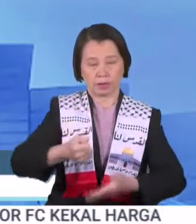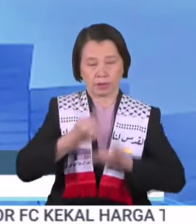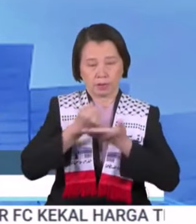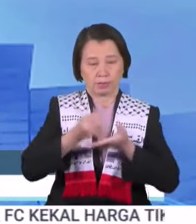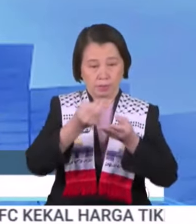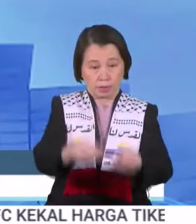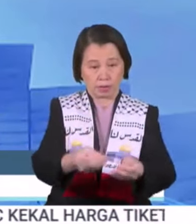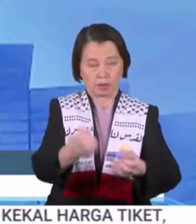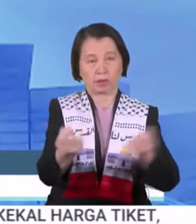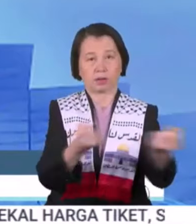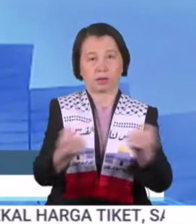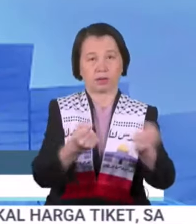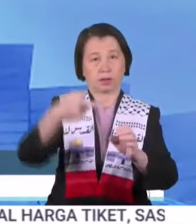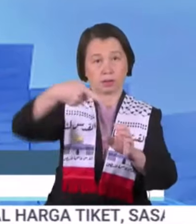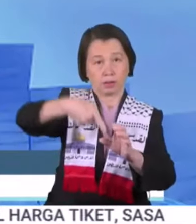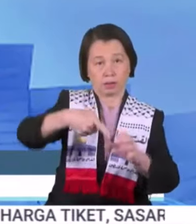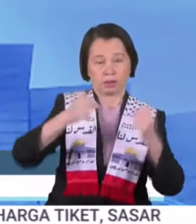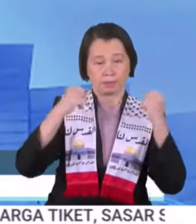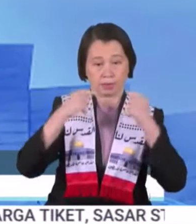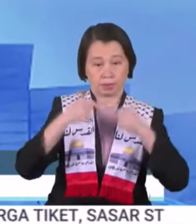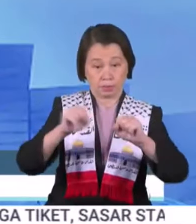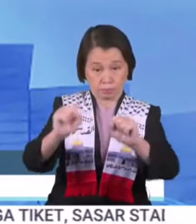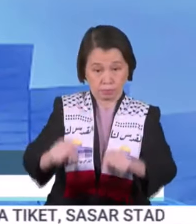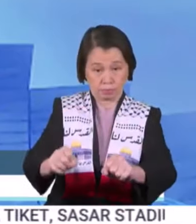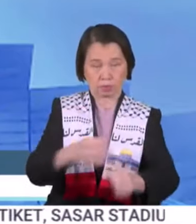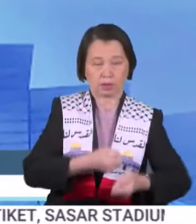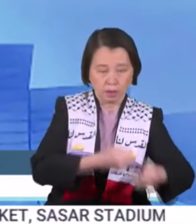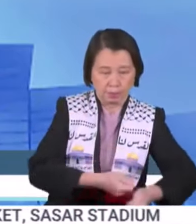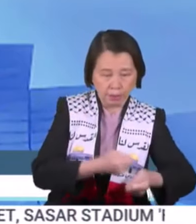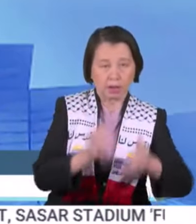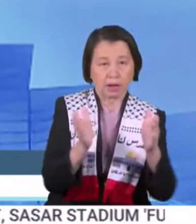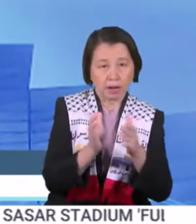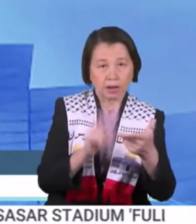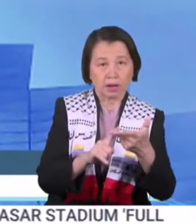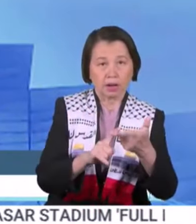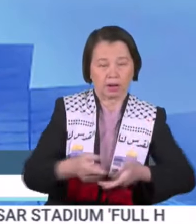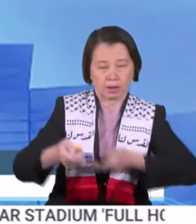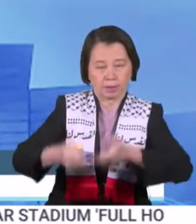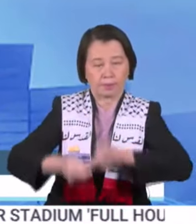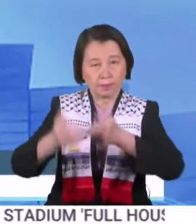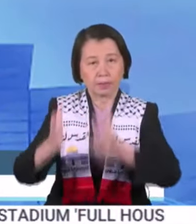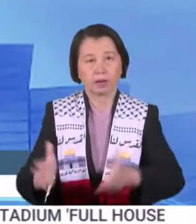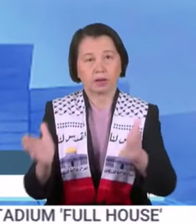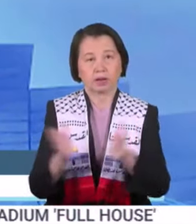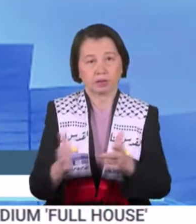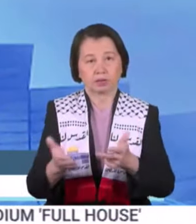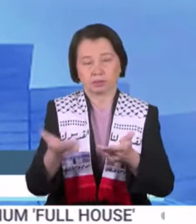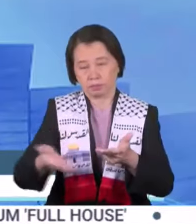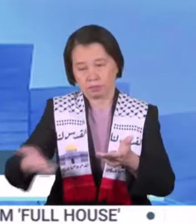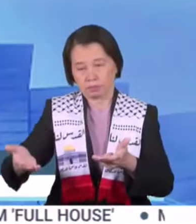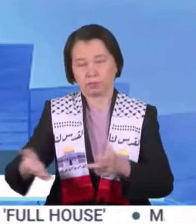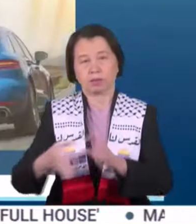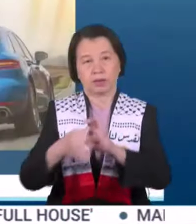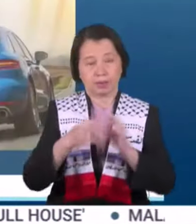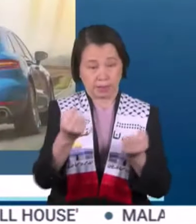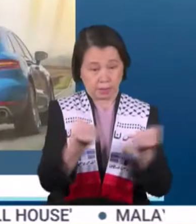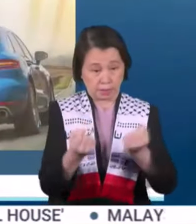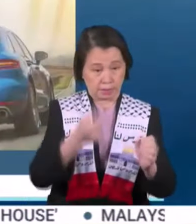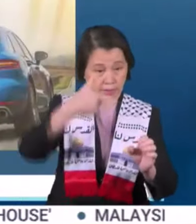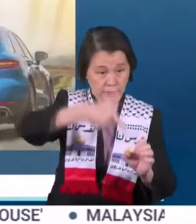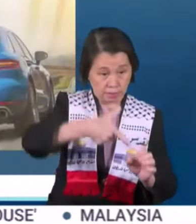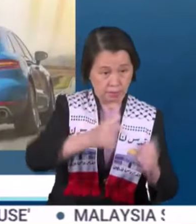kepada pemilik kenderaan disel persendirian yang layak selain petani kecil dan pekebun kecil komoditi. Pemilik kenderaan